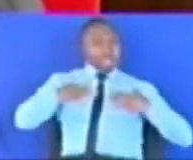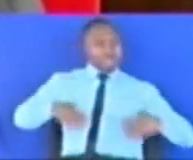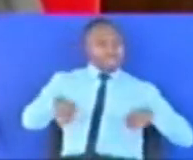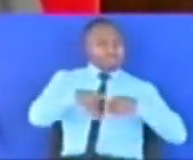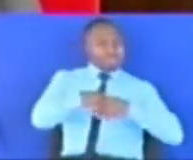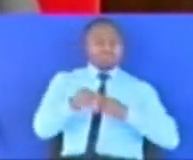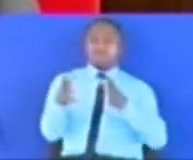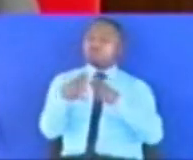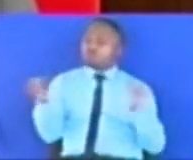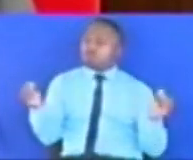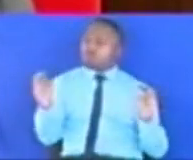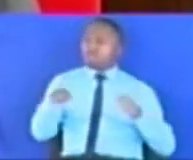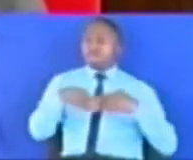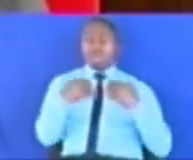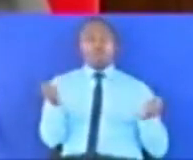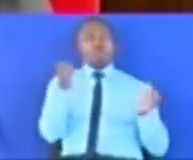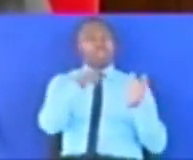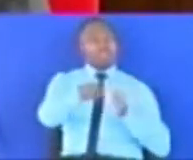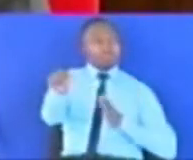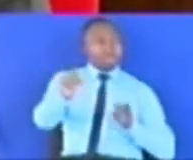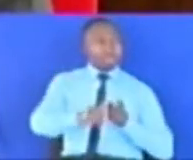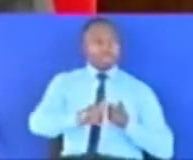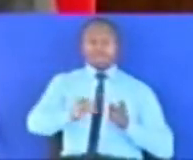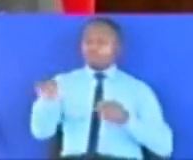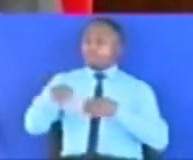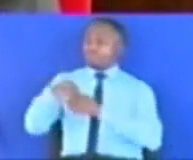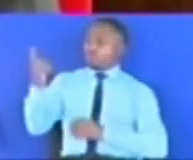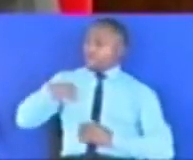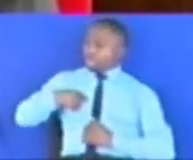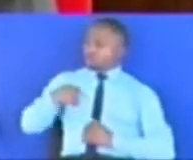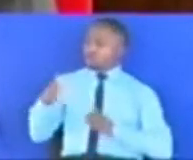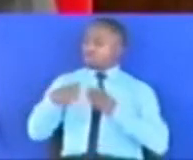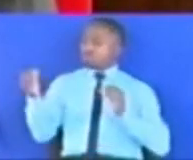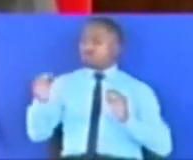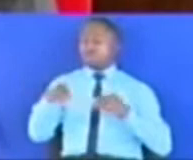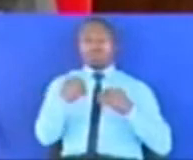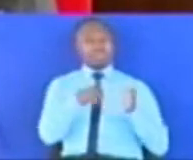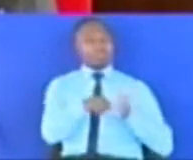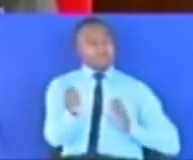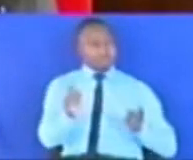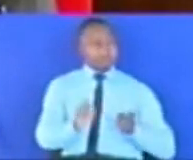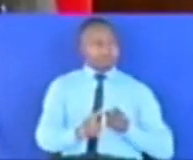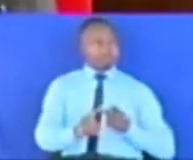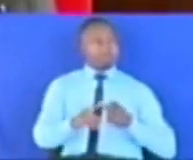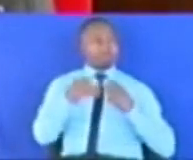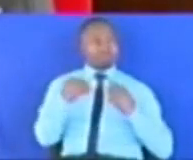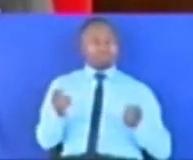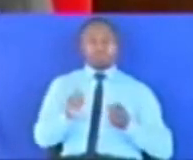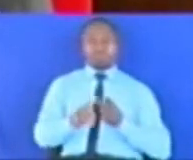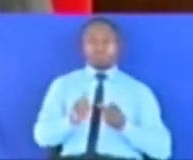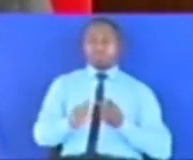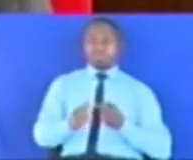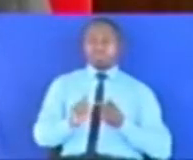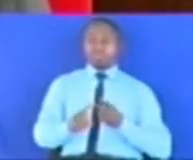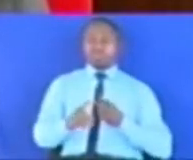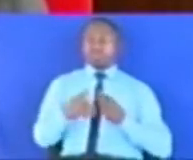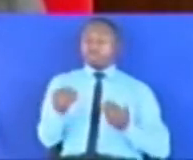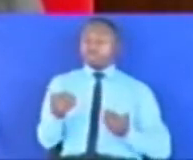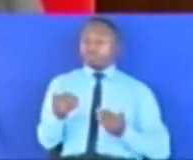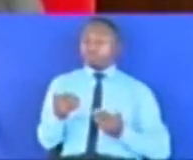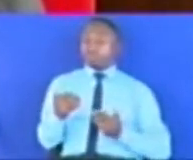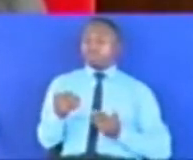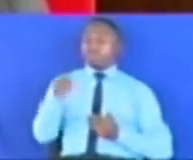bure ama ni ya kulipia hata kama una CHF au una NHIF. Kwa hiyo kuna hata bima hii